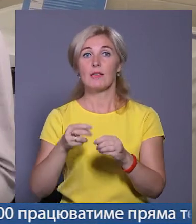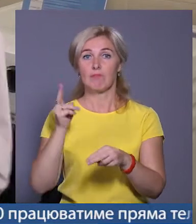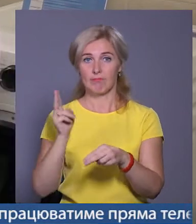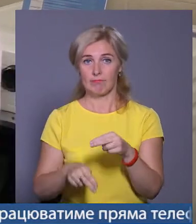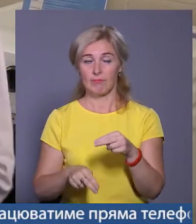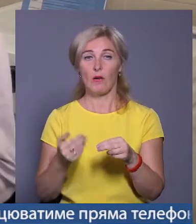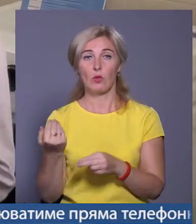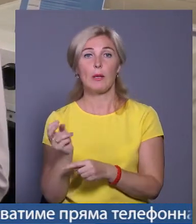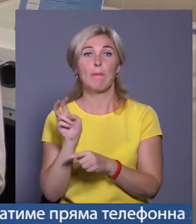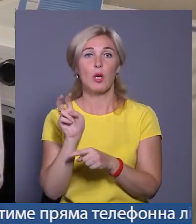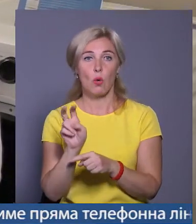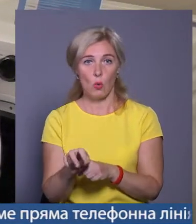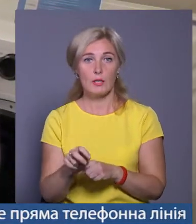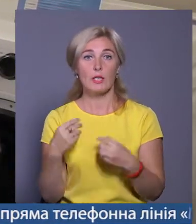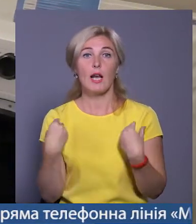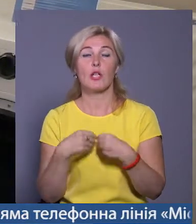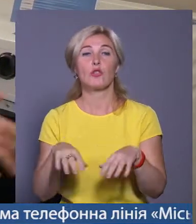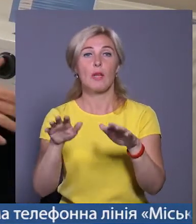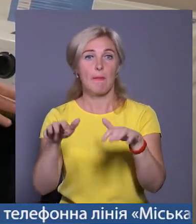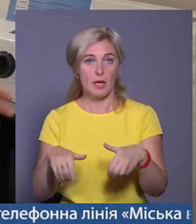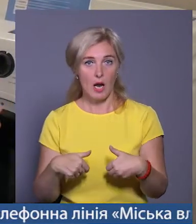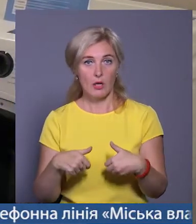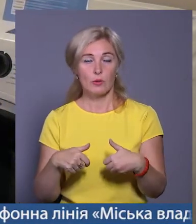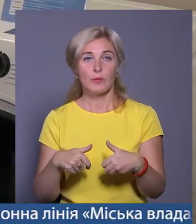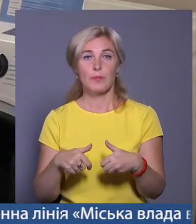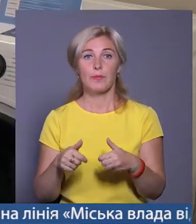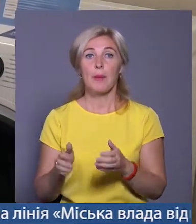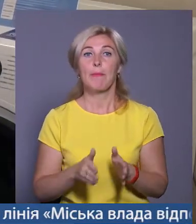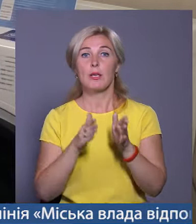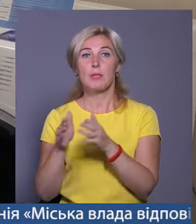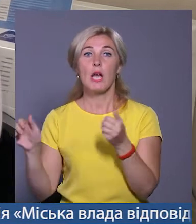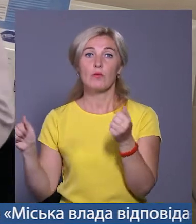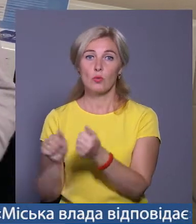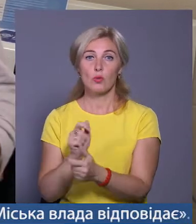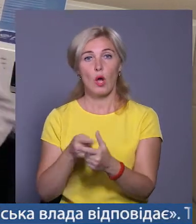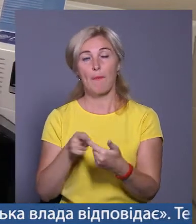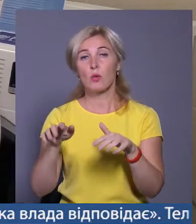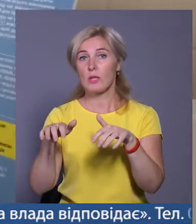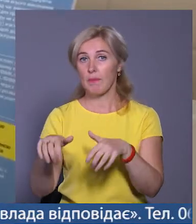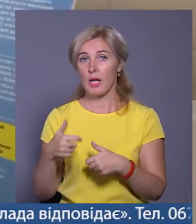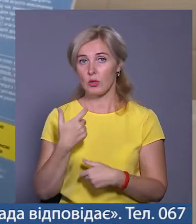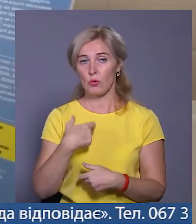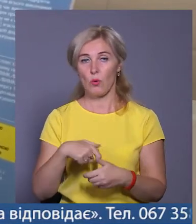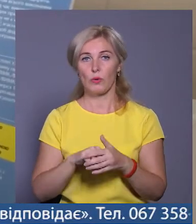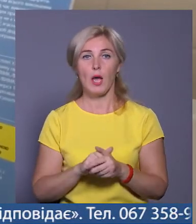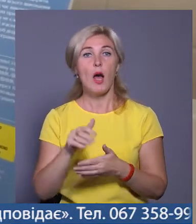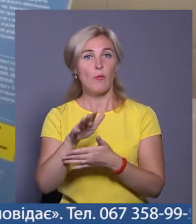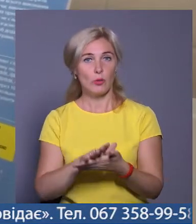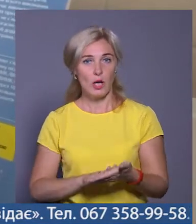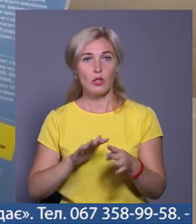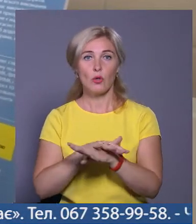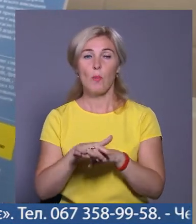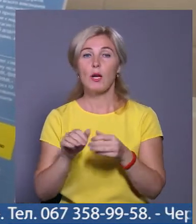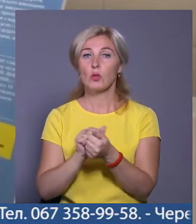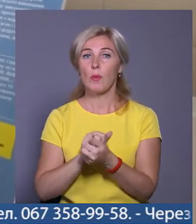годину 20 вони повинні речі забрати свої, або перемістити в сушку, або забрати там і з собою. В подальшому громадську